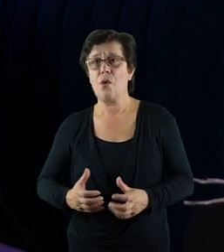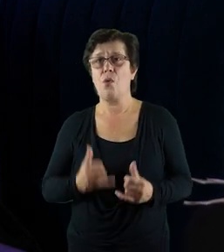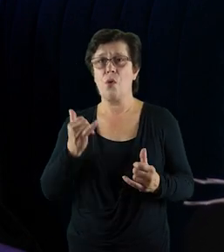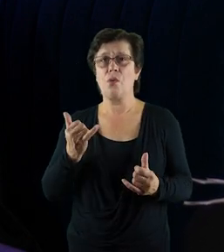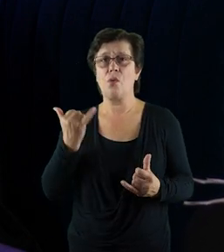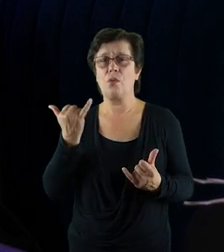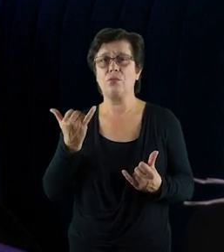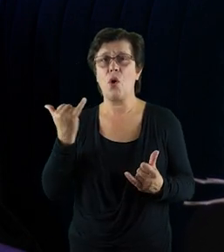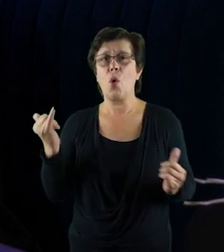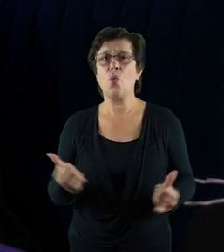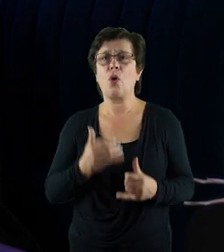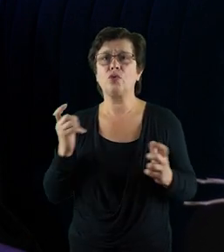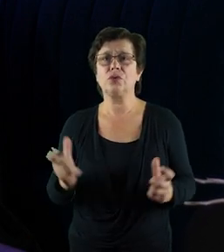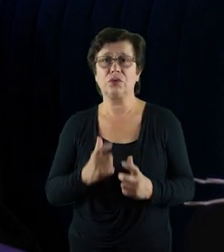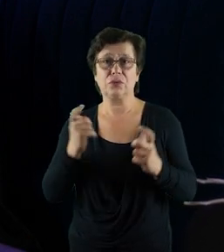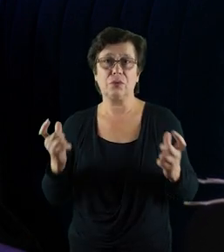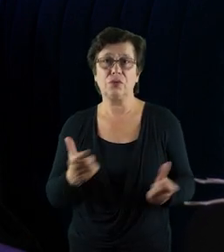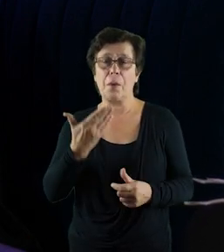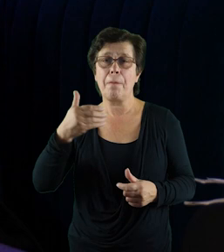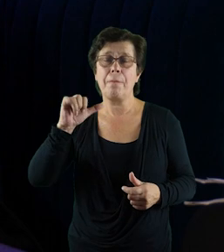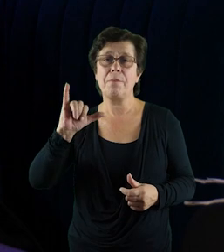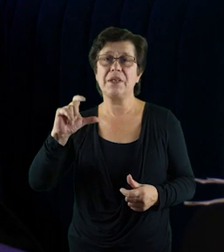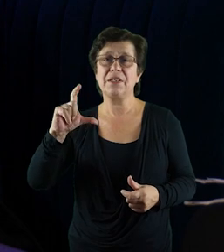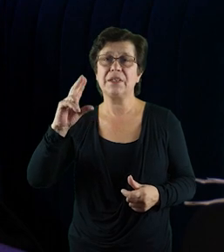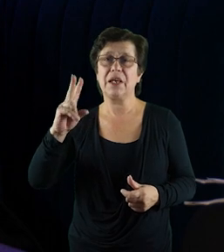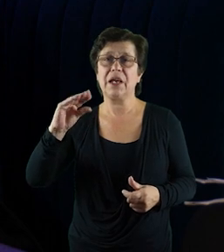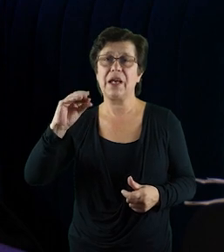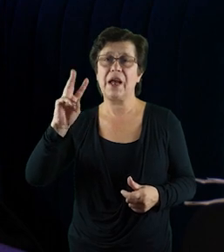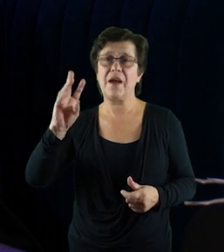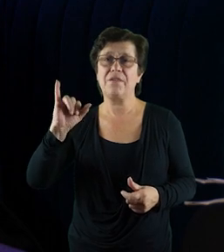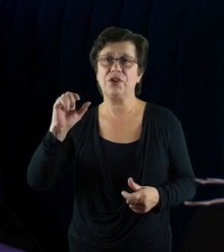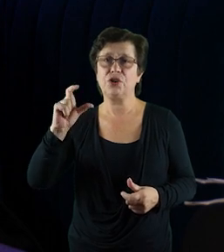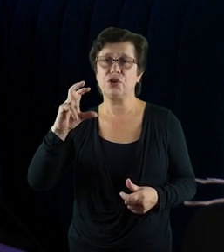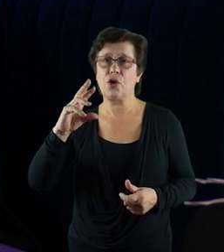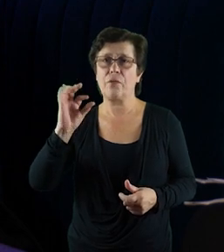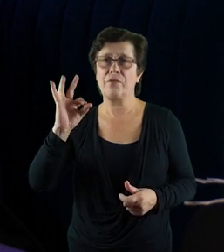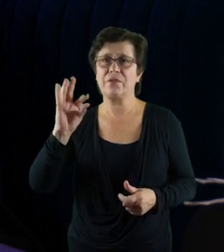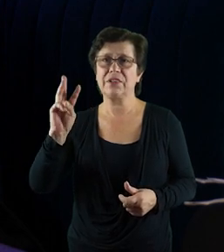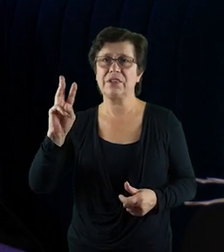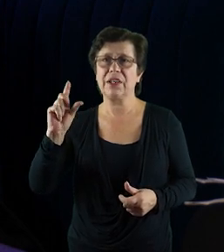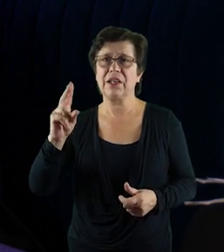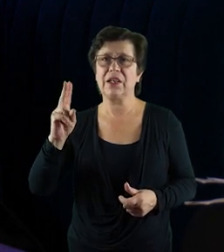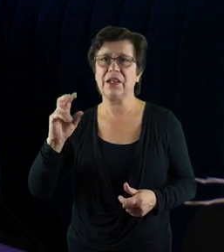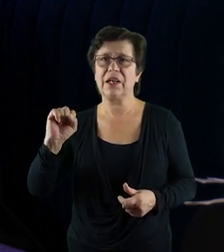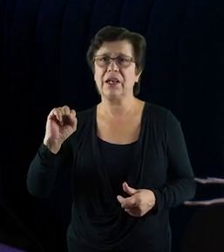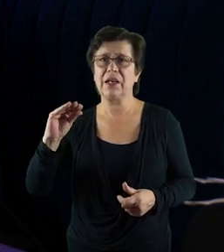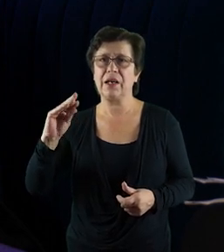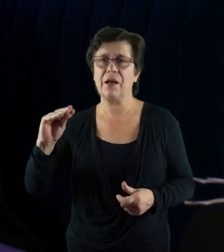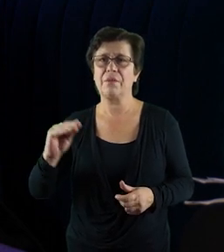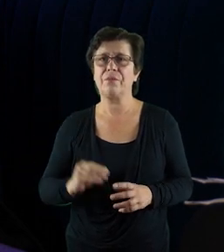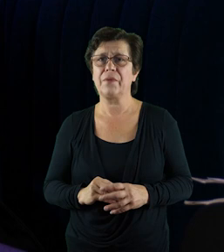uroczystości mickiewiczowskie. Czytałem taką mowę, którą on wygłosił, otwierając